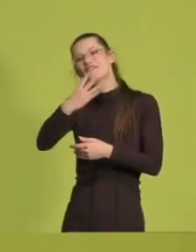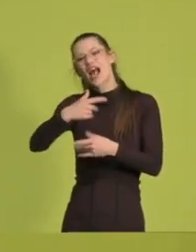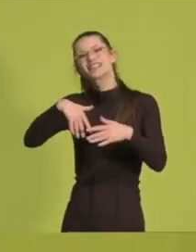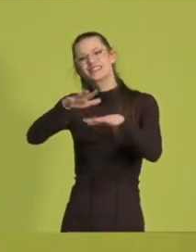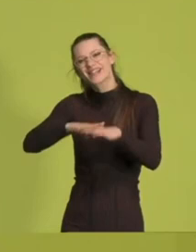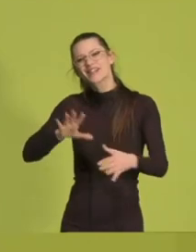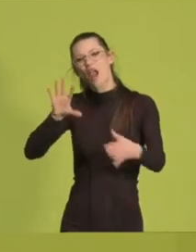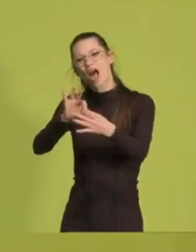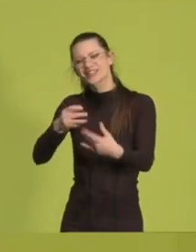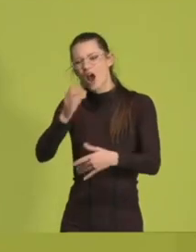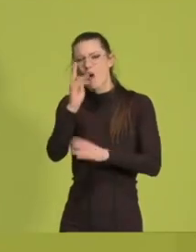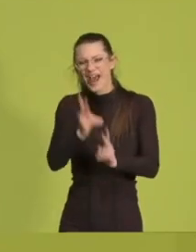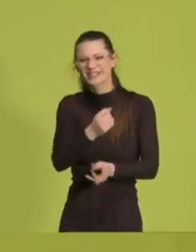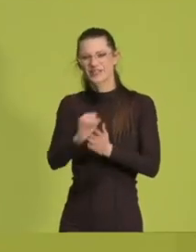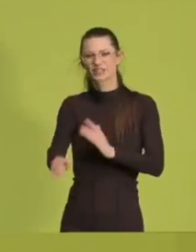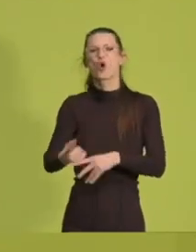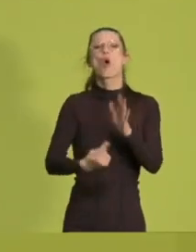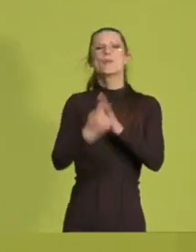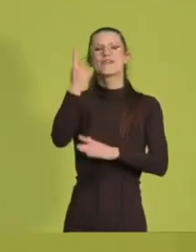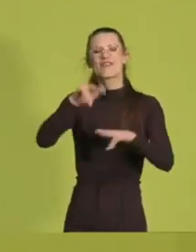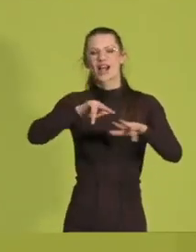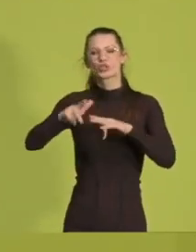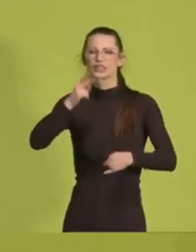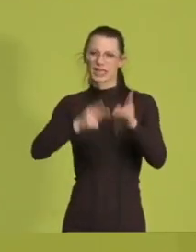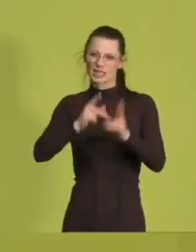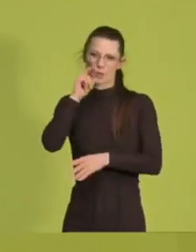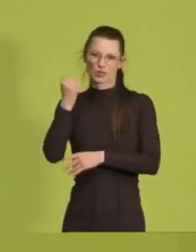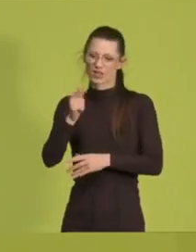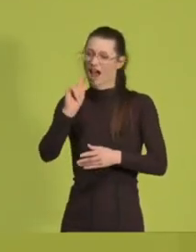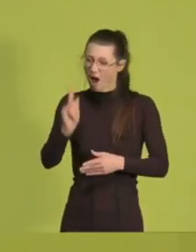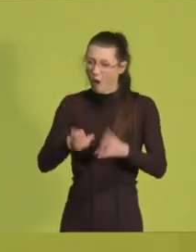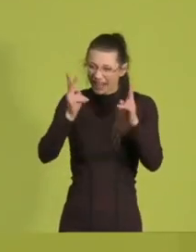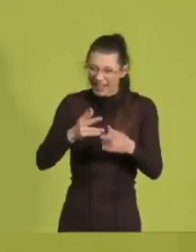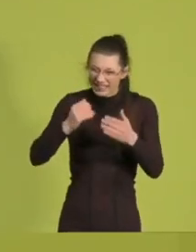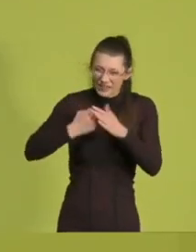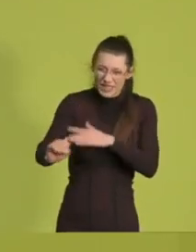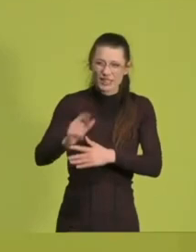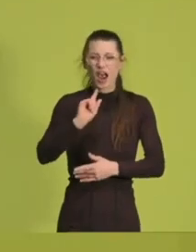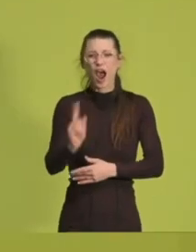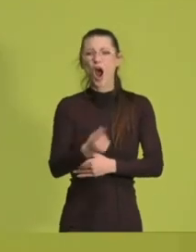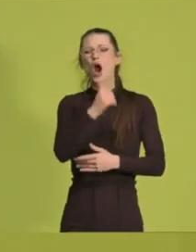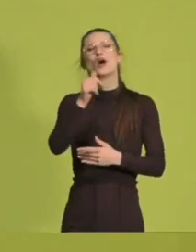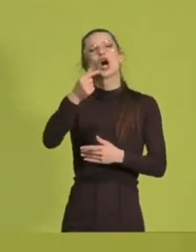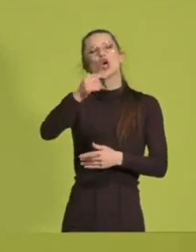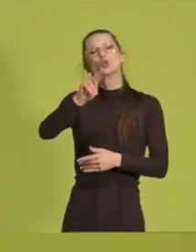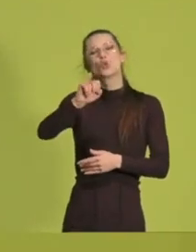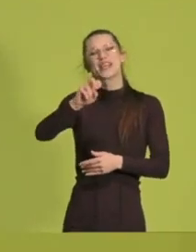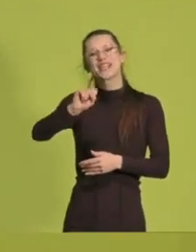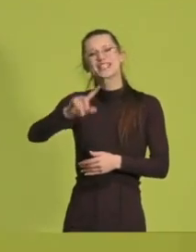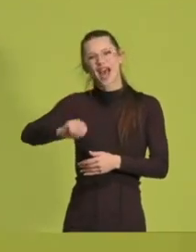rechtswidrig. Urteil Oberverwaltungsgericht Münster. Die von Stamm durchgedrückte Abschiebung des Tunesiers Sami